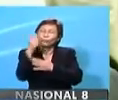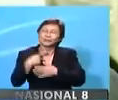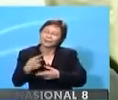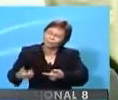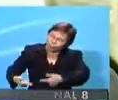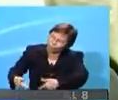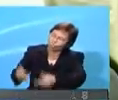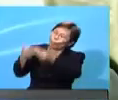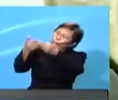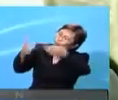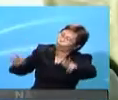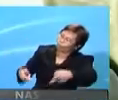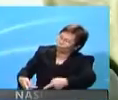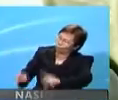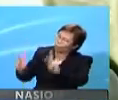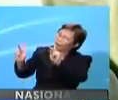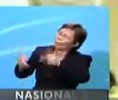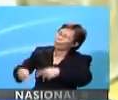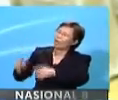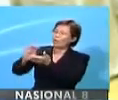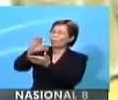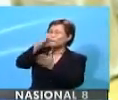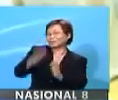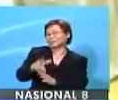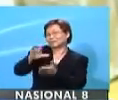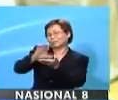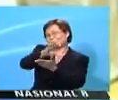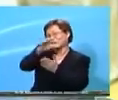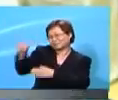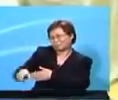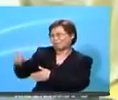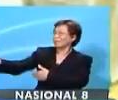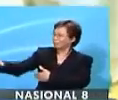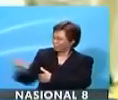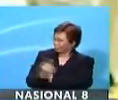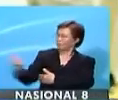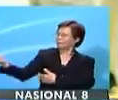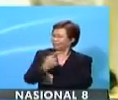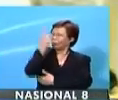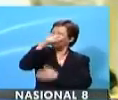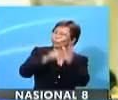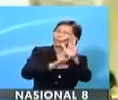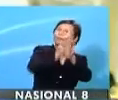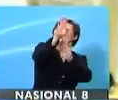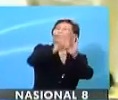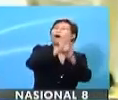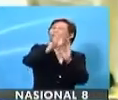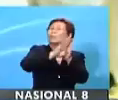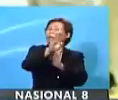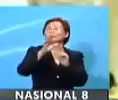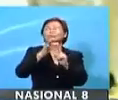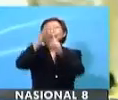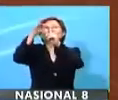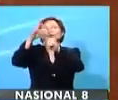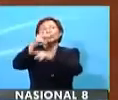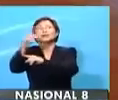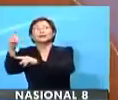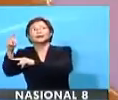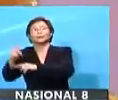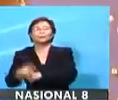peluang investor-investor untuk datang ke Negeri Terengganu untuk buat pembangunan terutamanya Kuala Terengganu tadi.